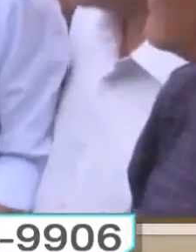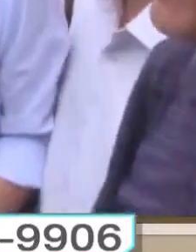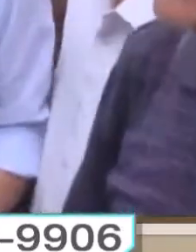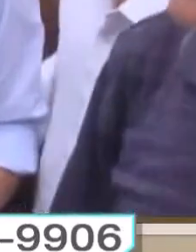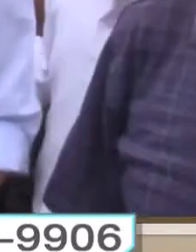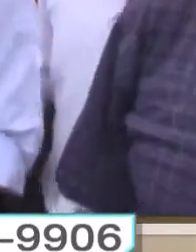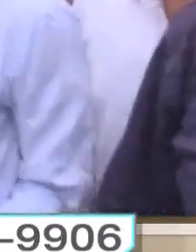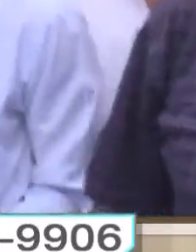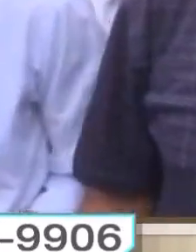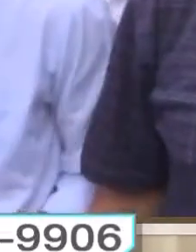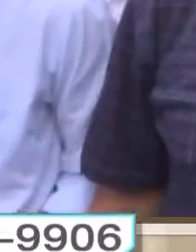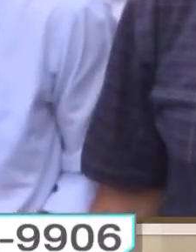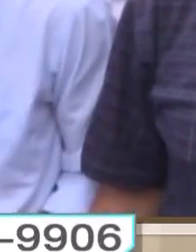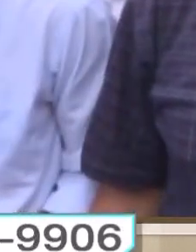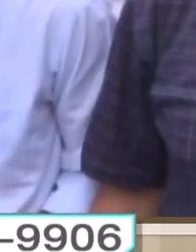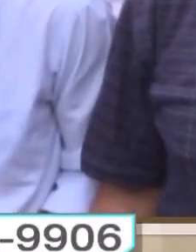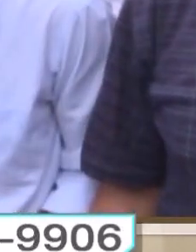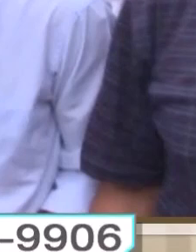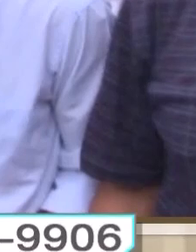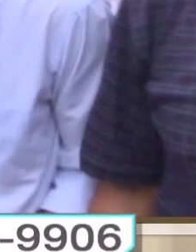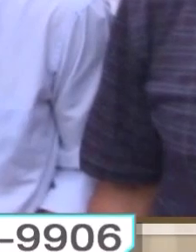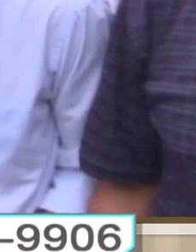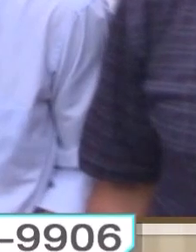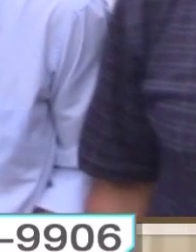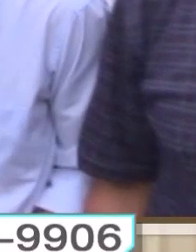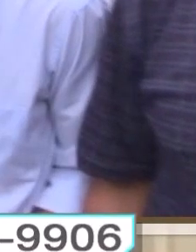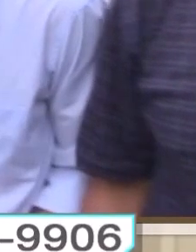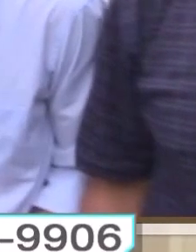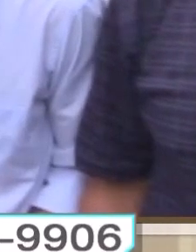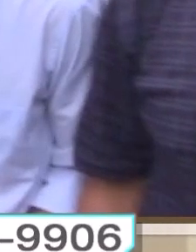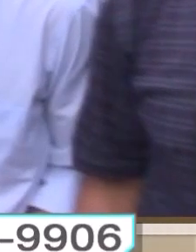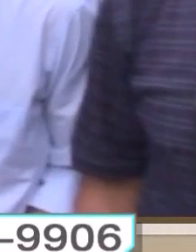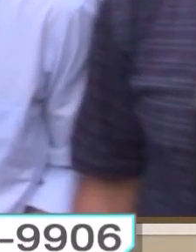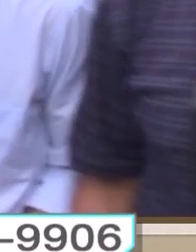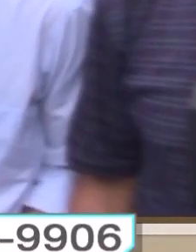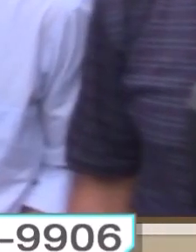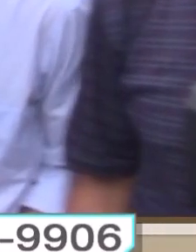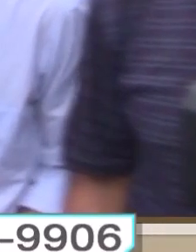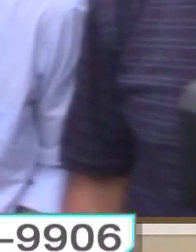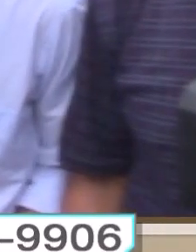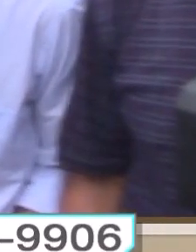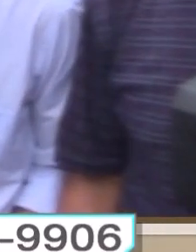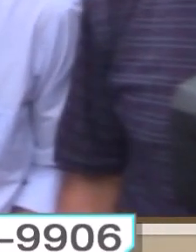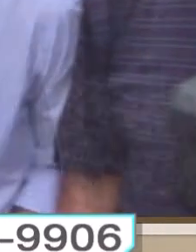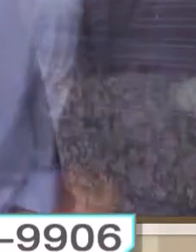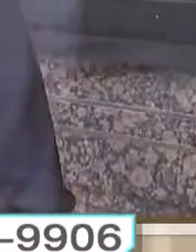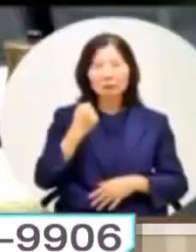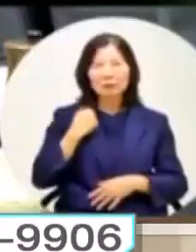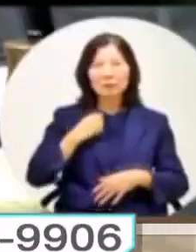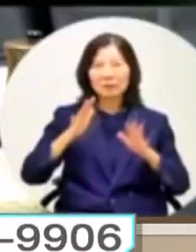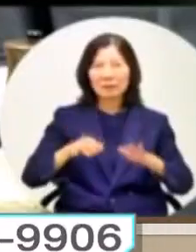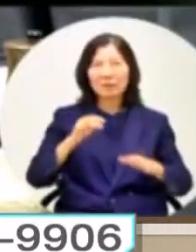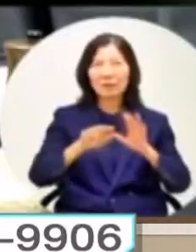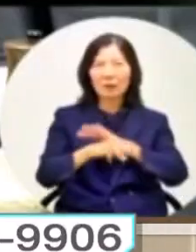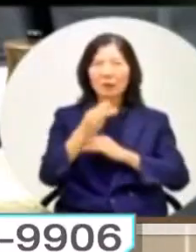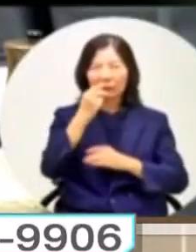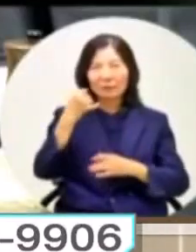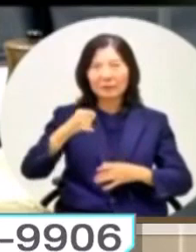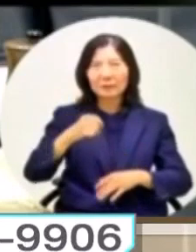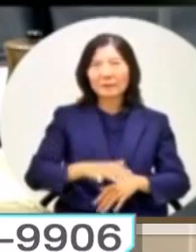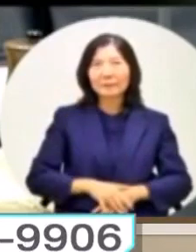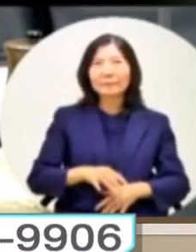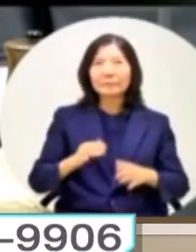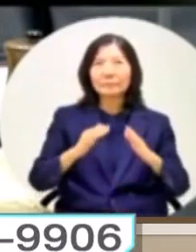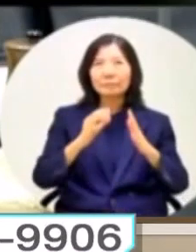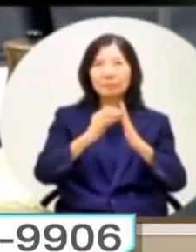官员们看到这种回答是把它作为标准 SOP， 还是以后呢大家比照办理，还是认为这个东西是不恰当